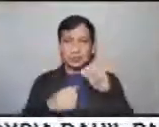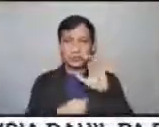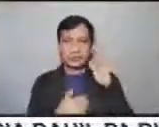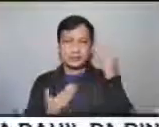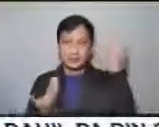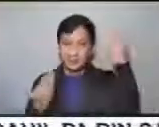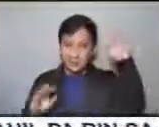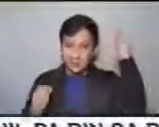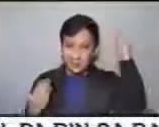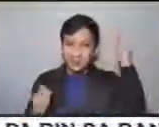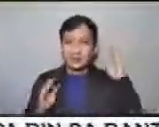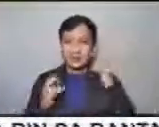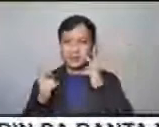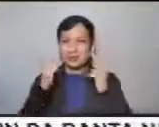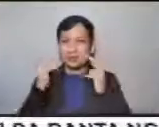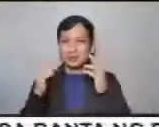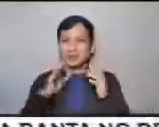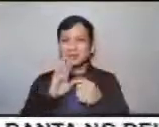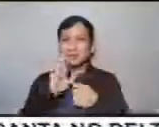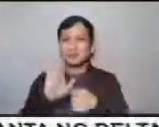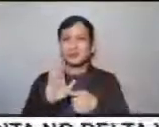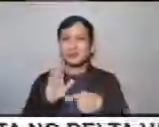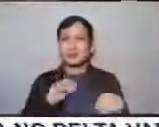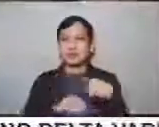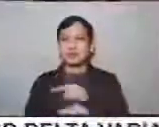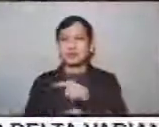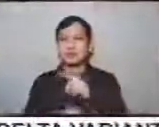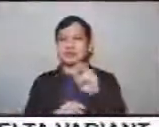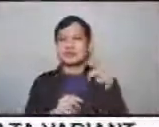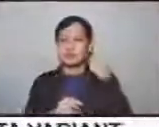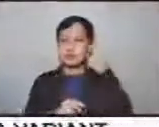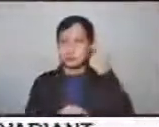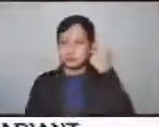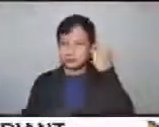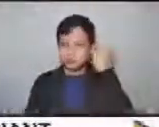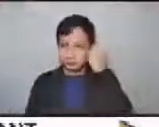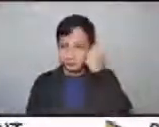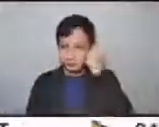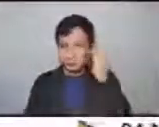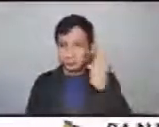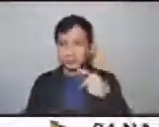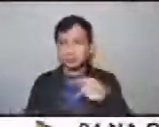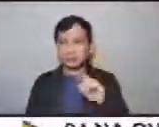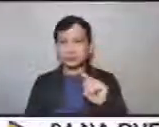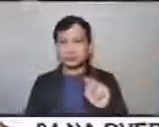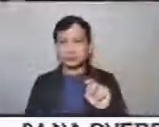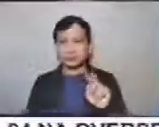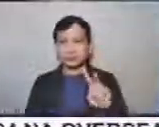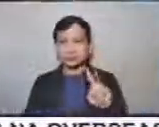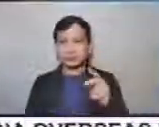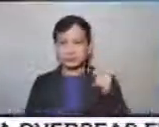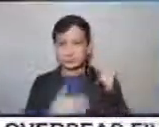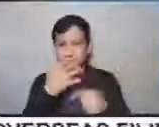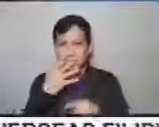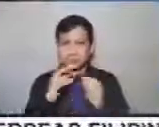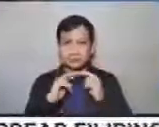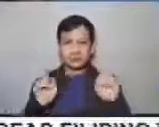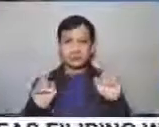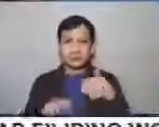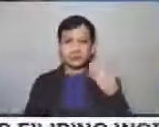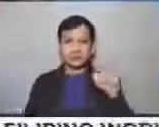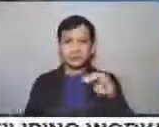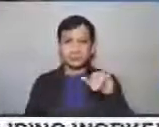ngayong taon, Working Together Towards Cordillera Autonomy Through Green Recovery. Guest of Honor and Speaker sa